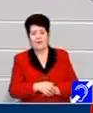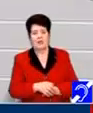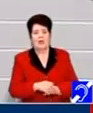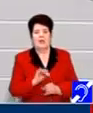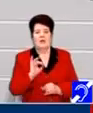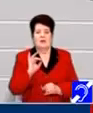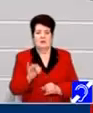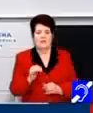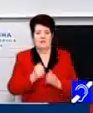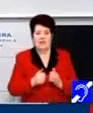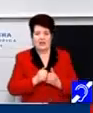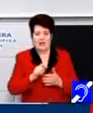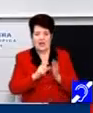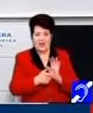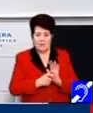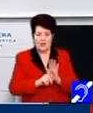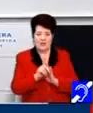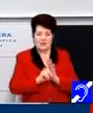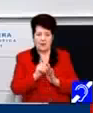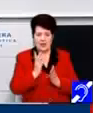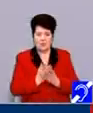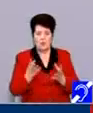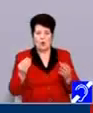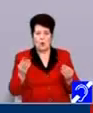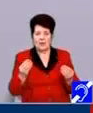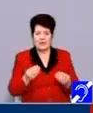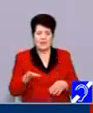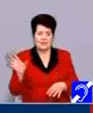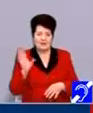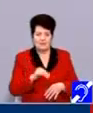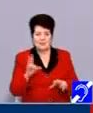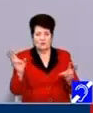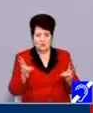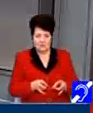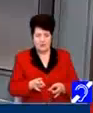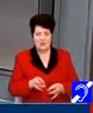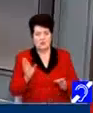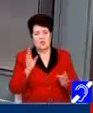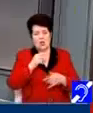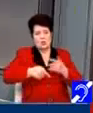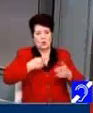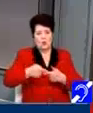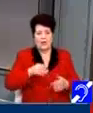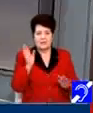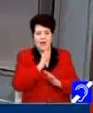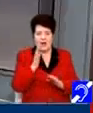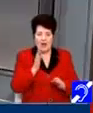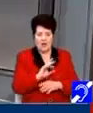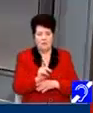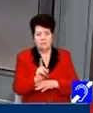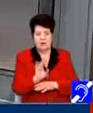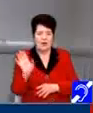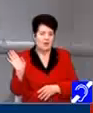Acolo vedem în fiecare cameră temperatura, umiditatea, pH și așa mai departe, adică viteza de circulație a aerului, toți parametrii